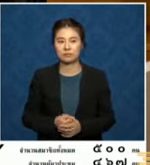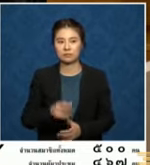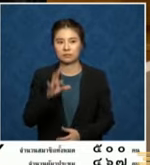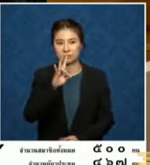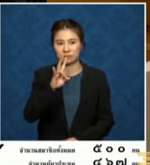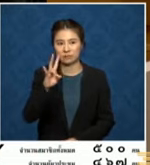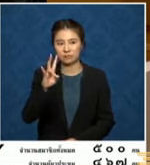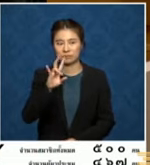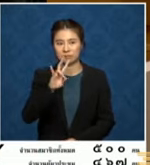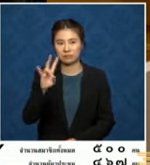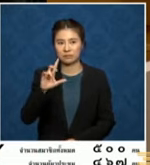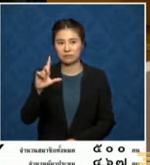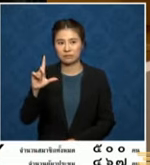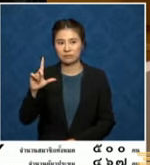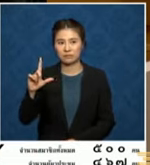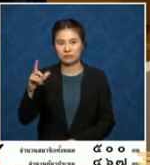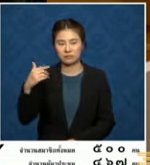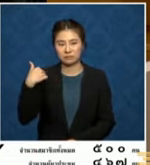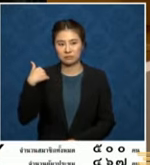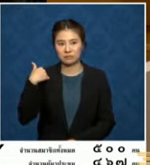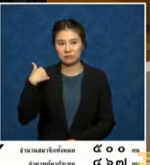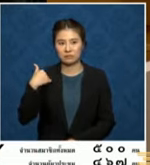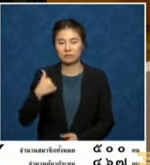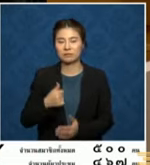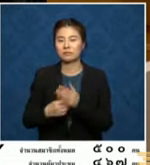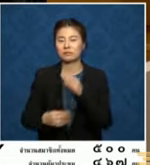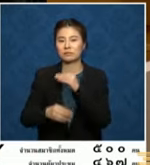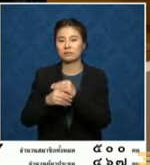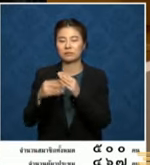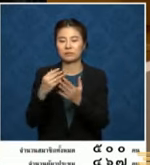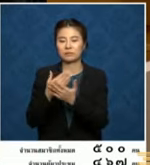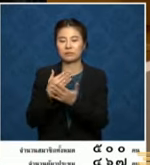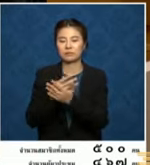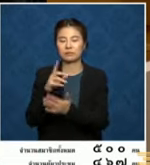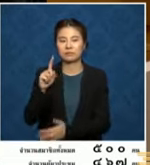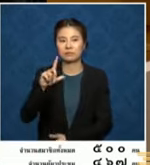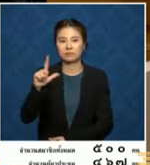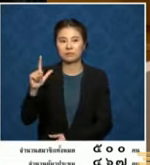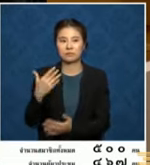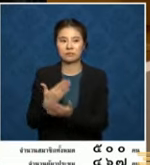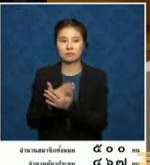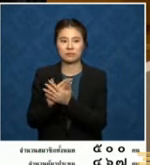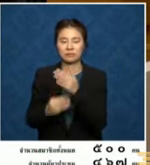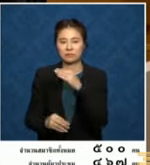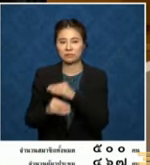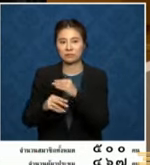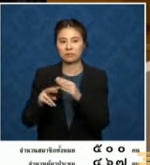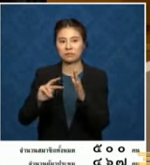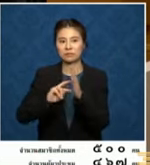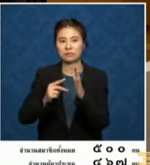านแล้วไปใส่อีกล้านพอใส่ล้านเข้าไปมันเกินงบประมาณนะฮ